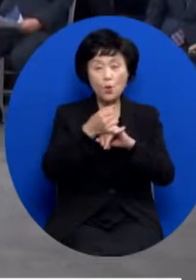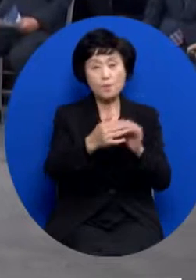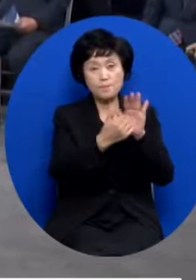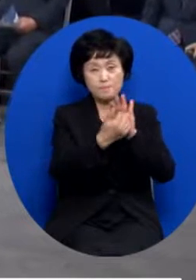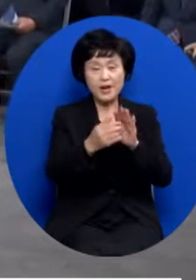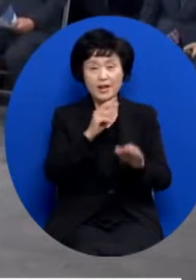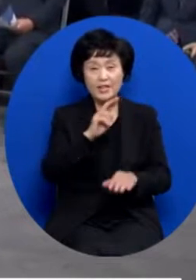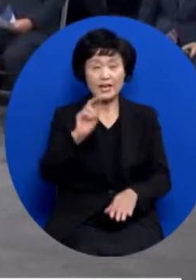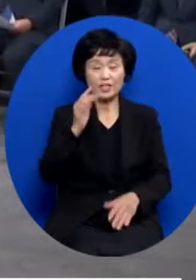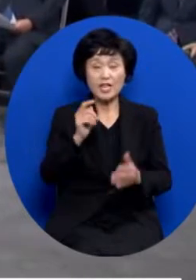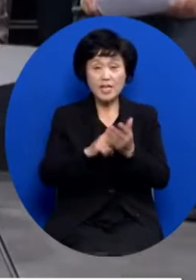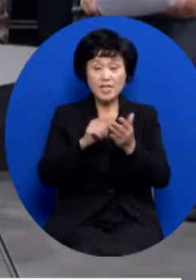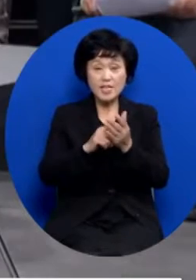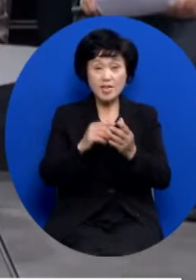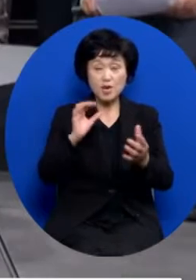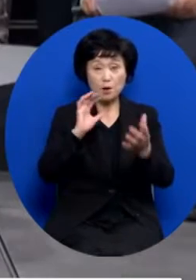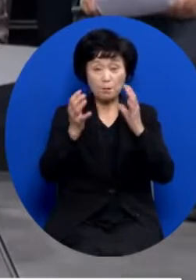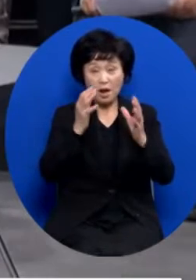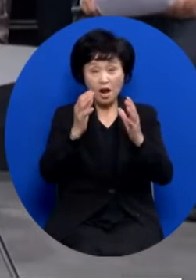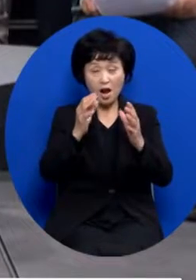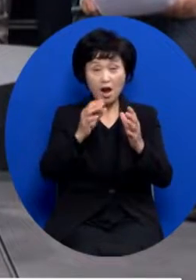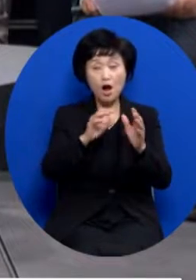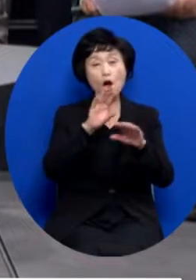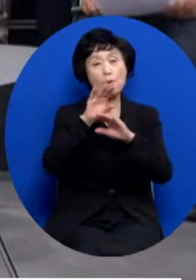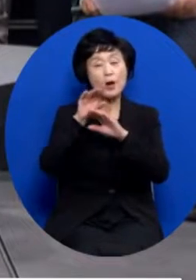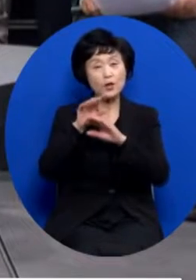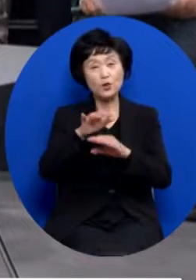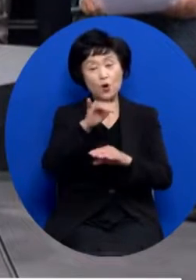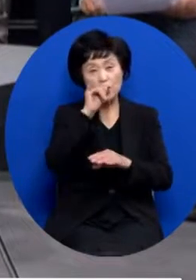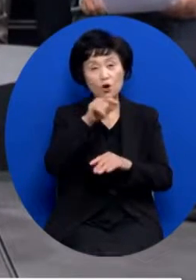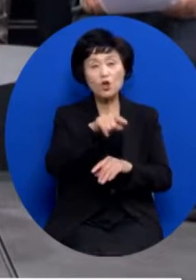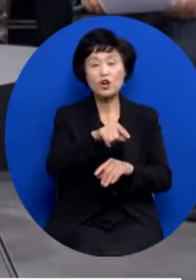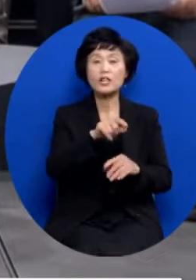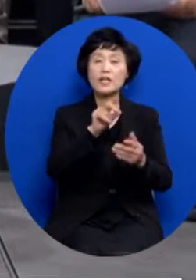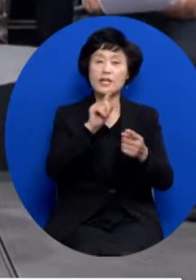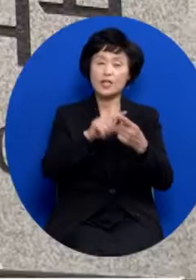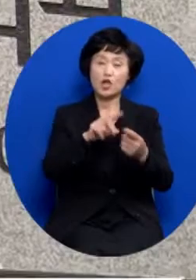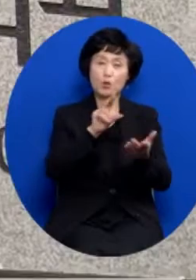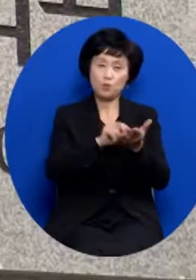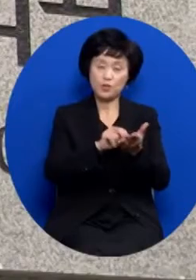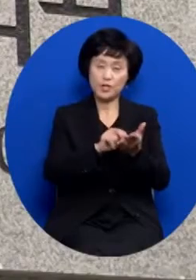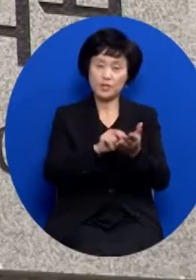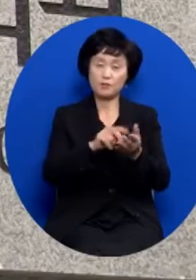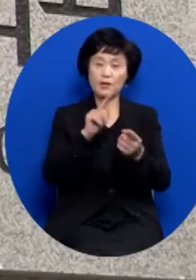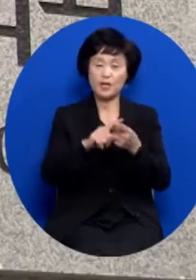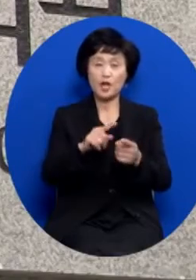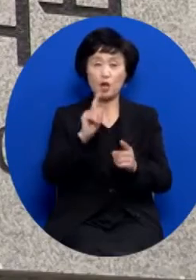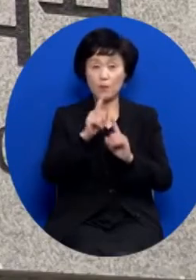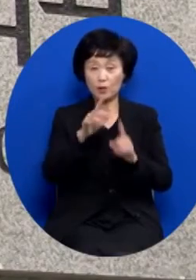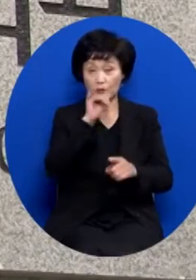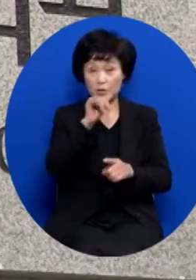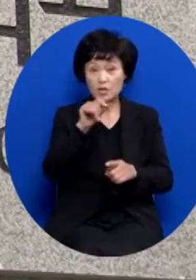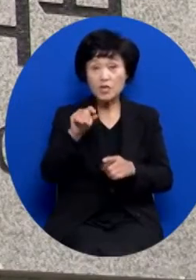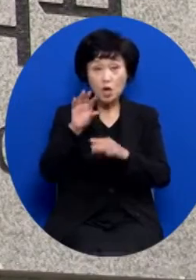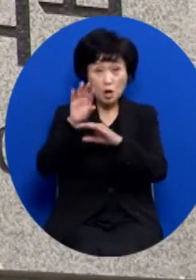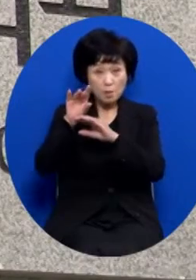긴급대담 프로그램을 방송해 포괄적 차별금지법의 문제점을 지적했습니다. 그러나 이 방송에